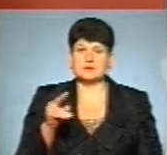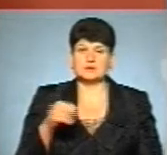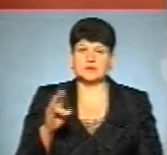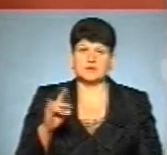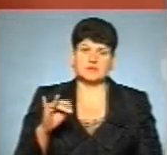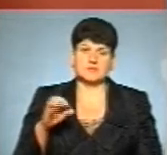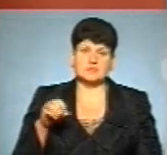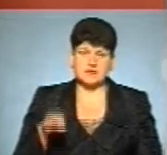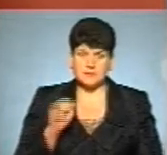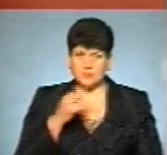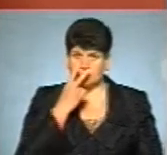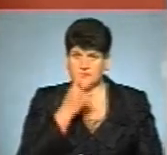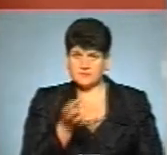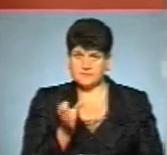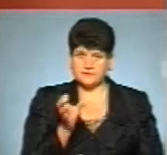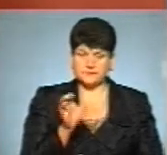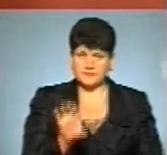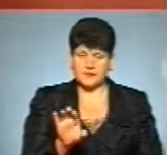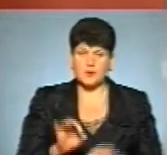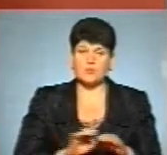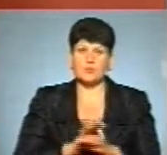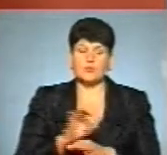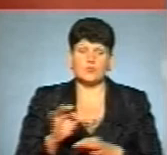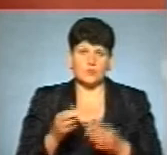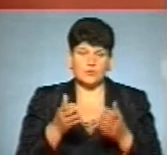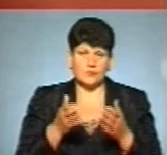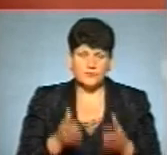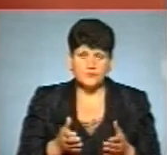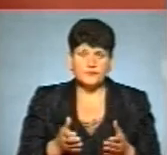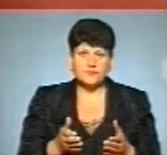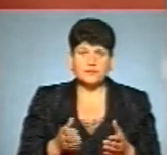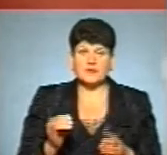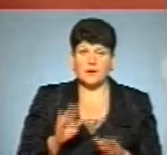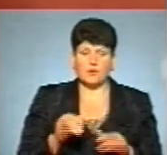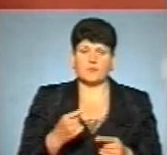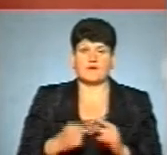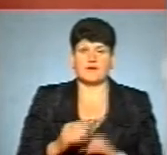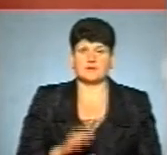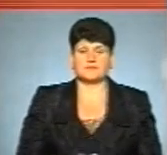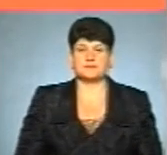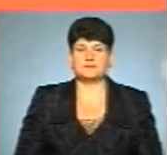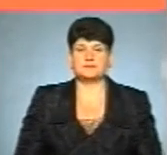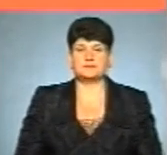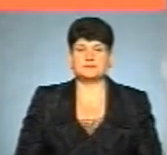якраз переглянути його відеоролику проекту Visit Ukraine, і тоді ми повернемося з тоді ще.